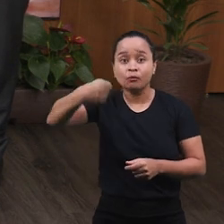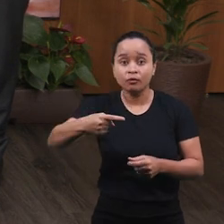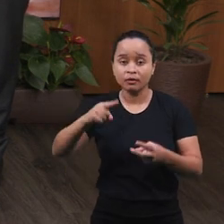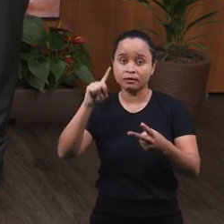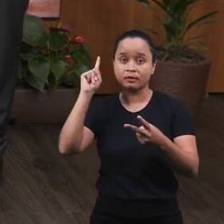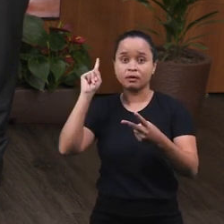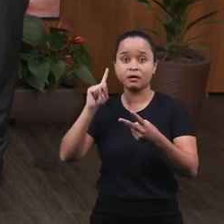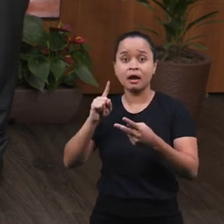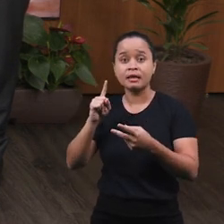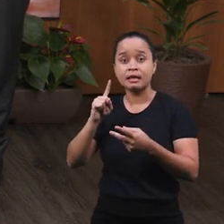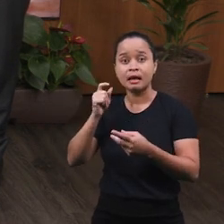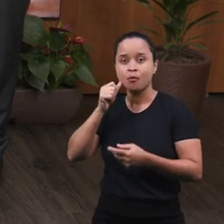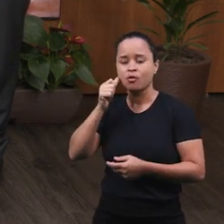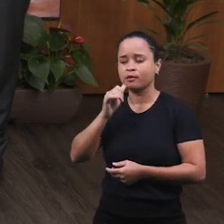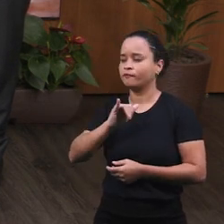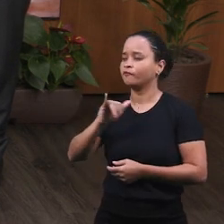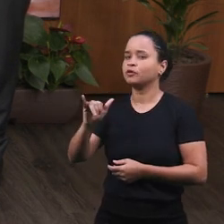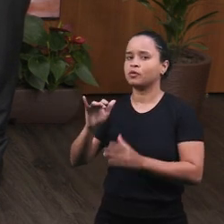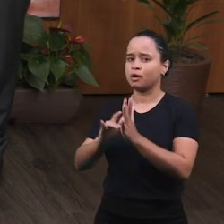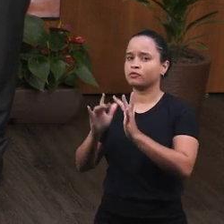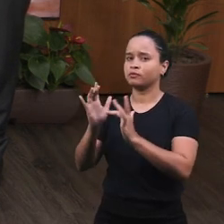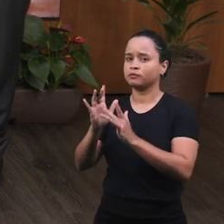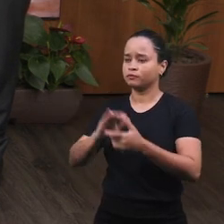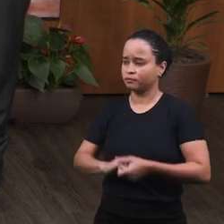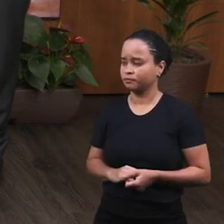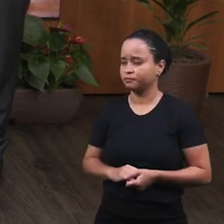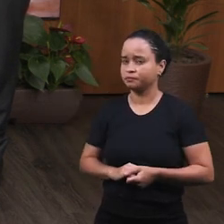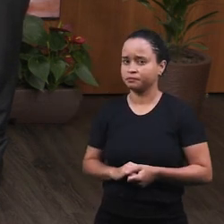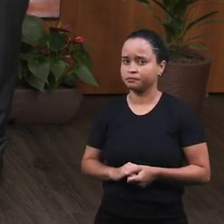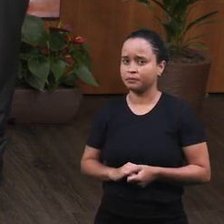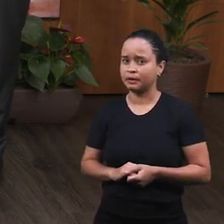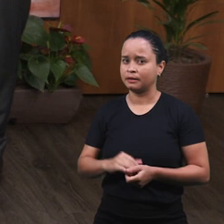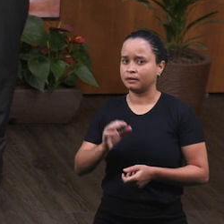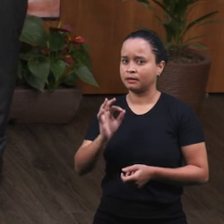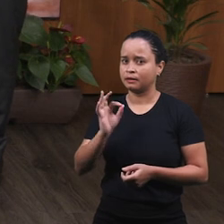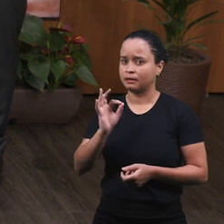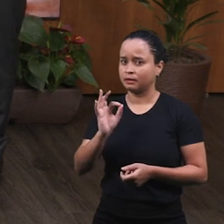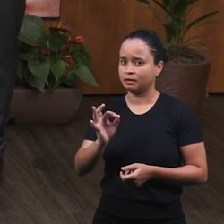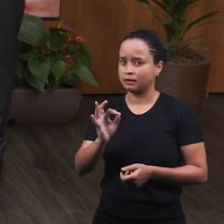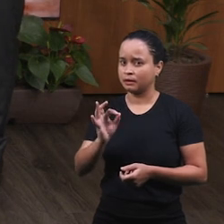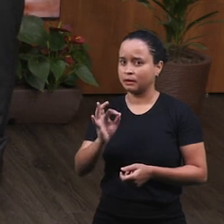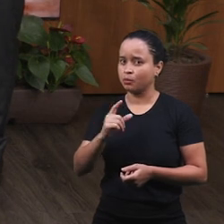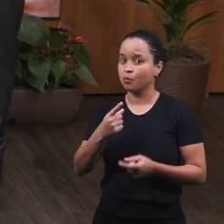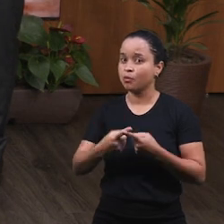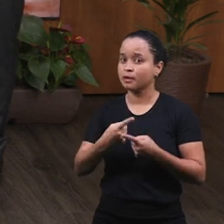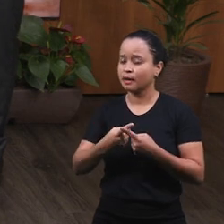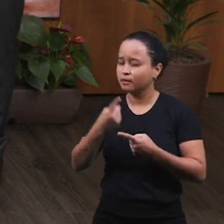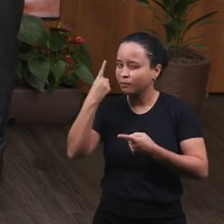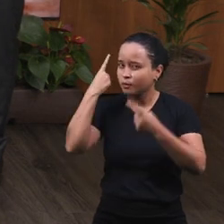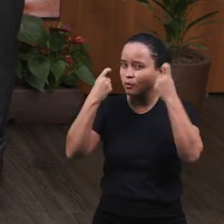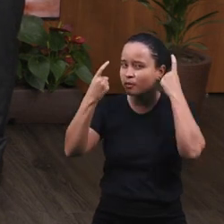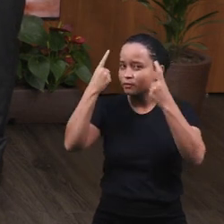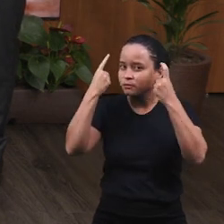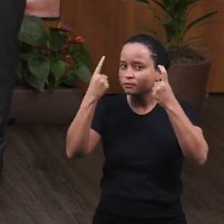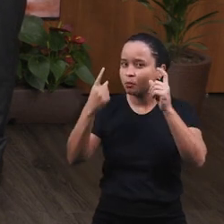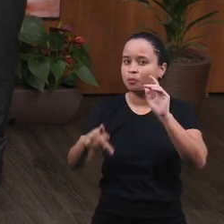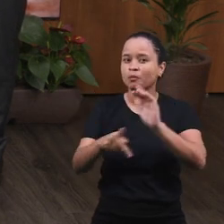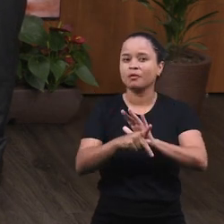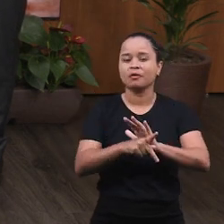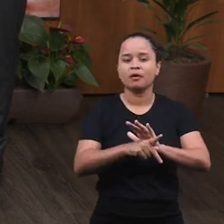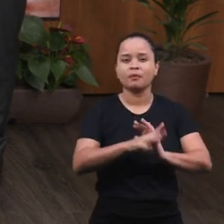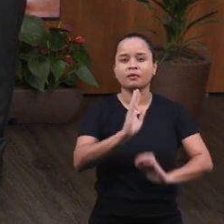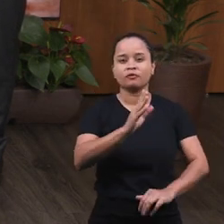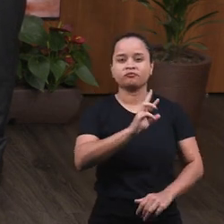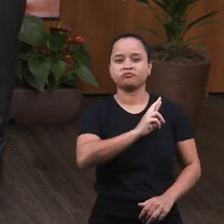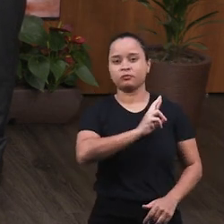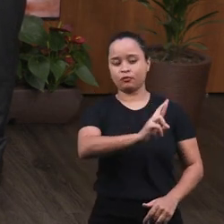la femme a dit quelque chose à Jésus. Exactement, c'était sa préoccupation,